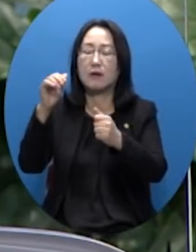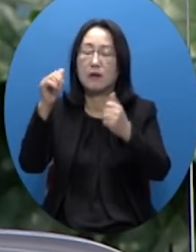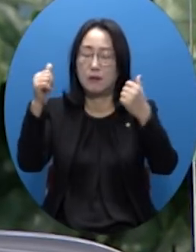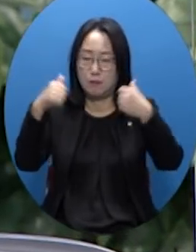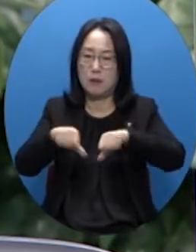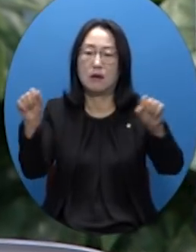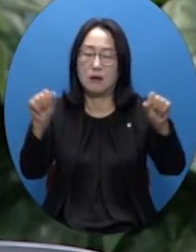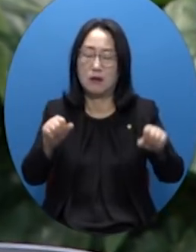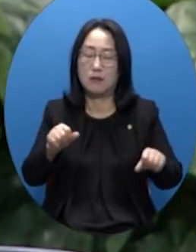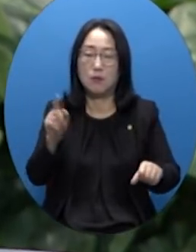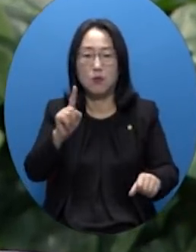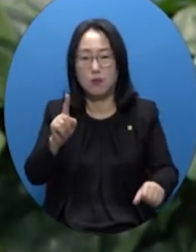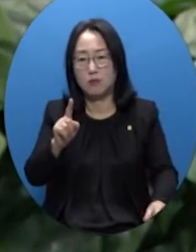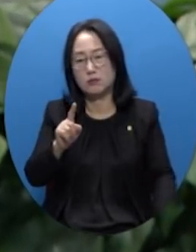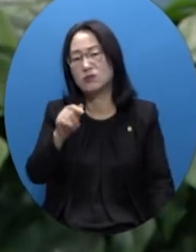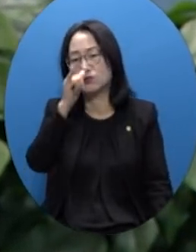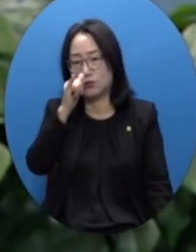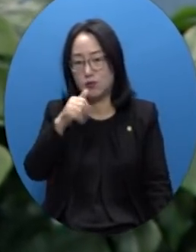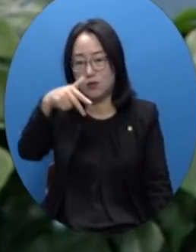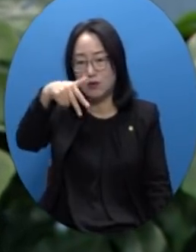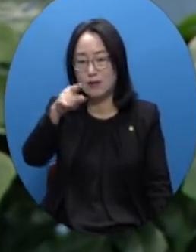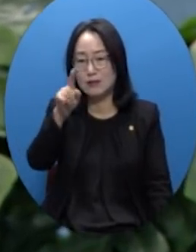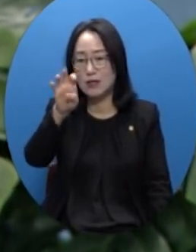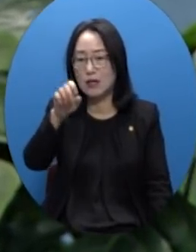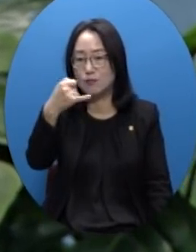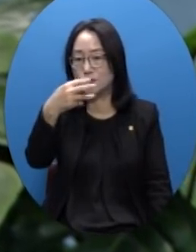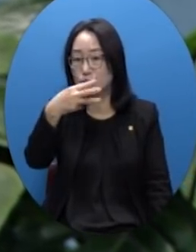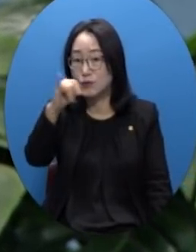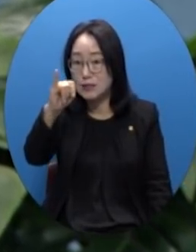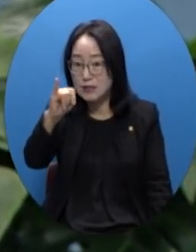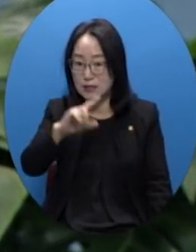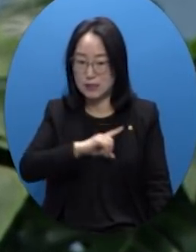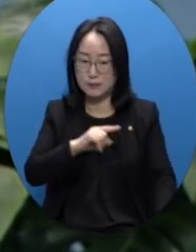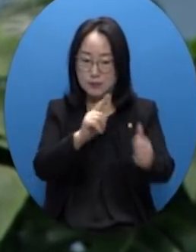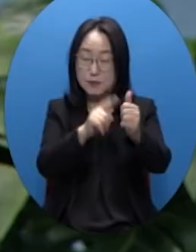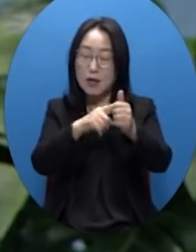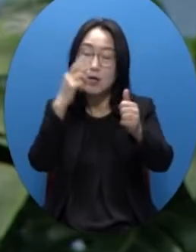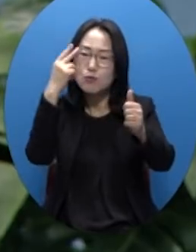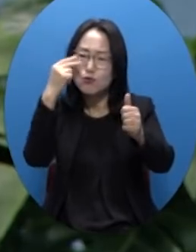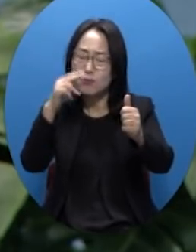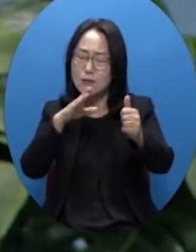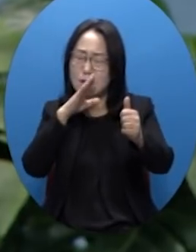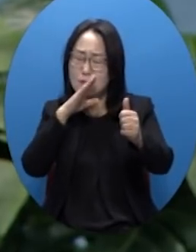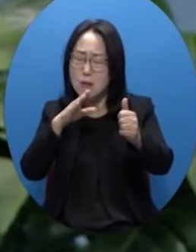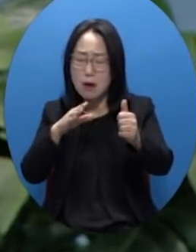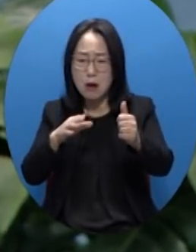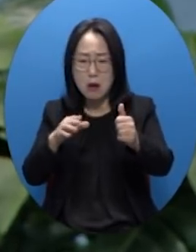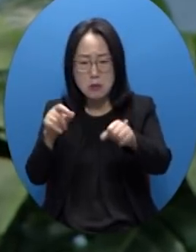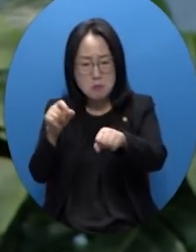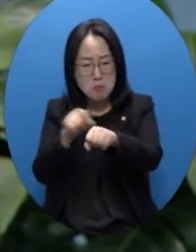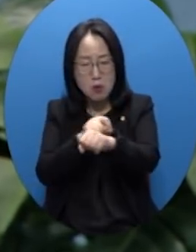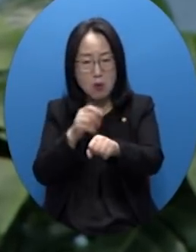제품이 다 뭐라고 하는 미국의 희대의 2 연쇄살인범이 있습니다